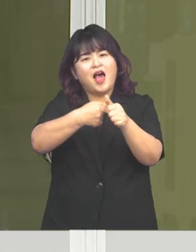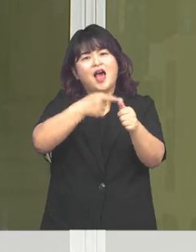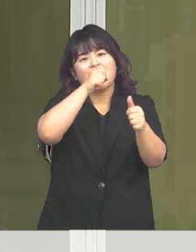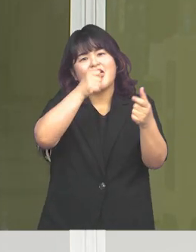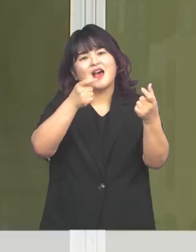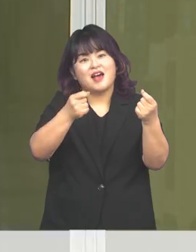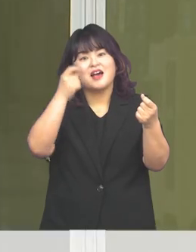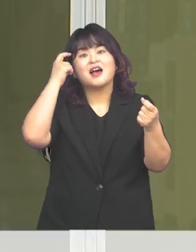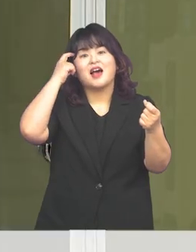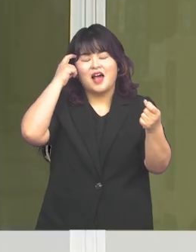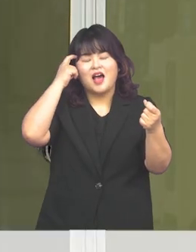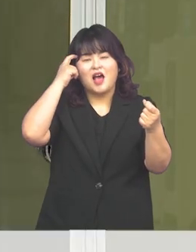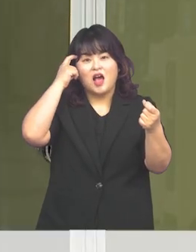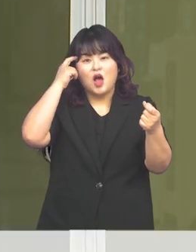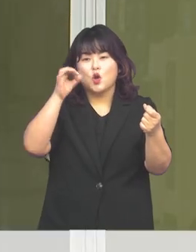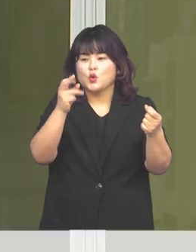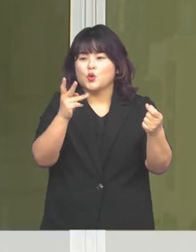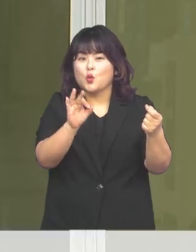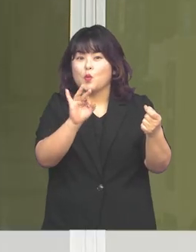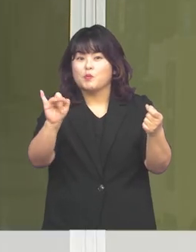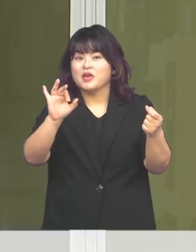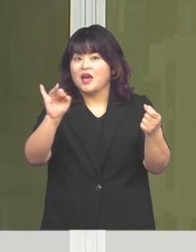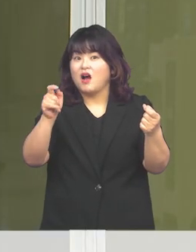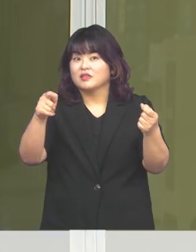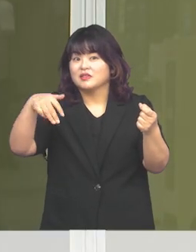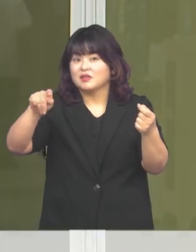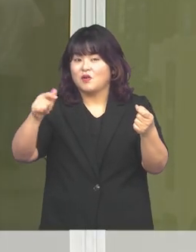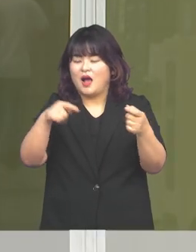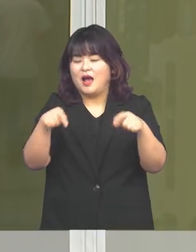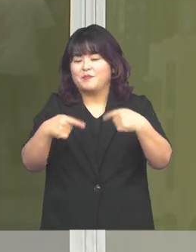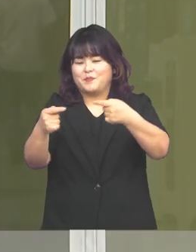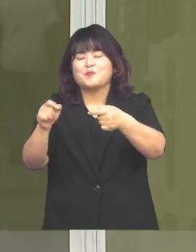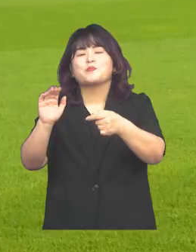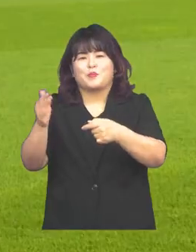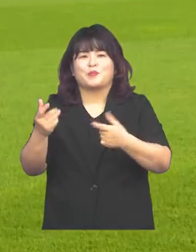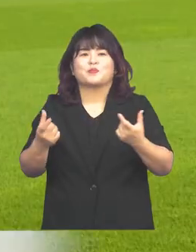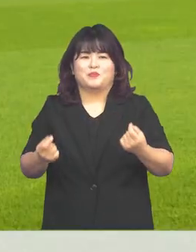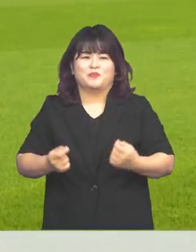생각을 해가지고 이제 용인 팀 서포터즈에 들어왔습니다.